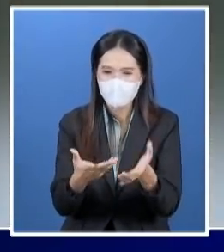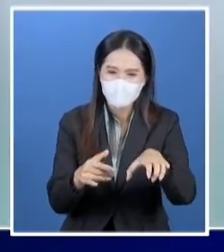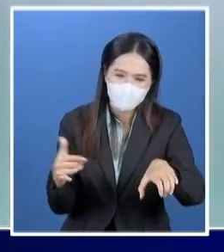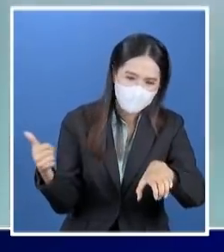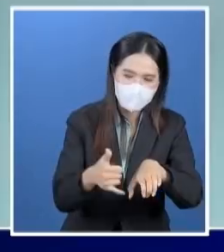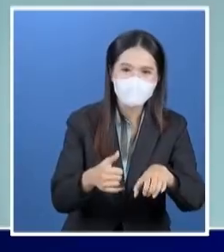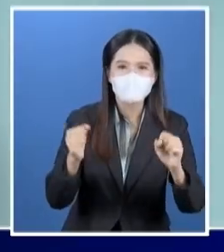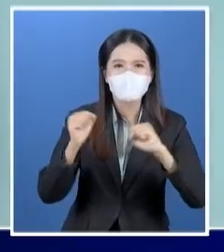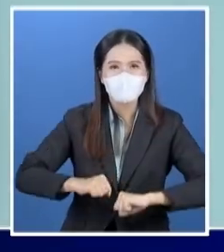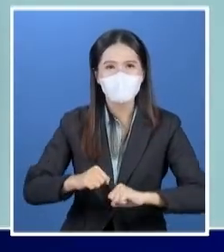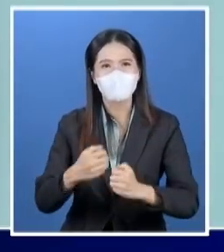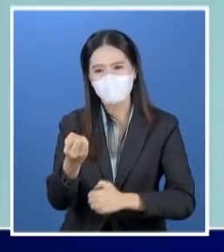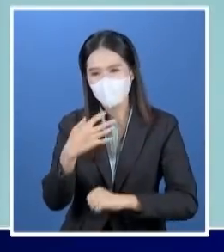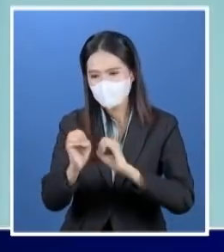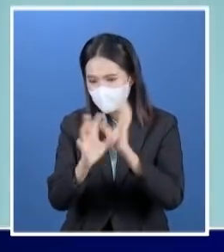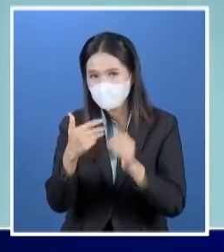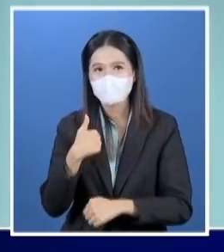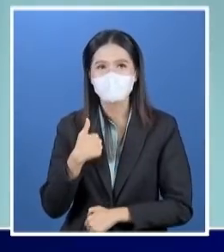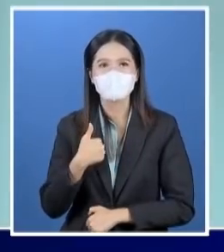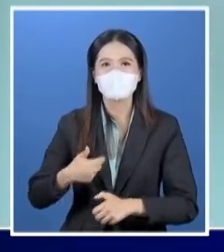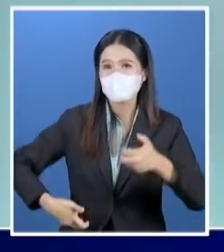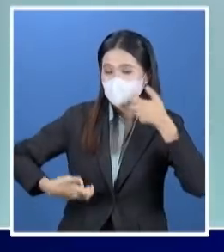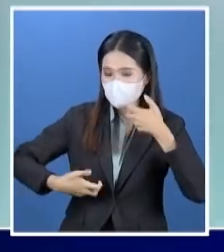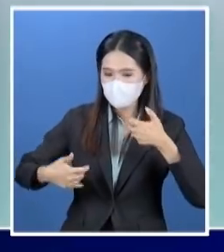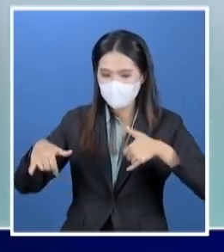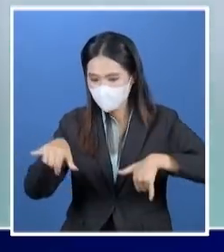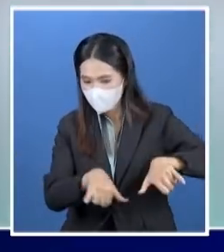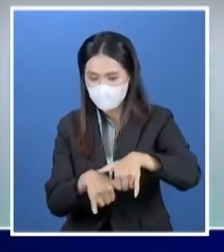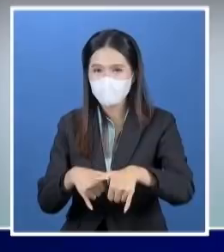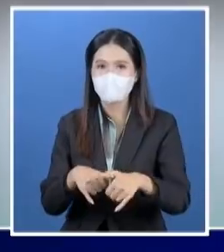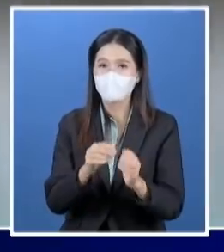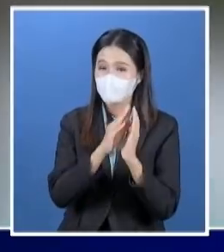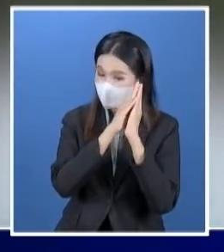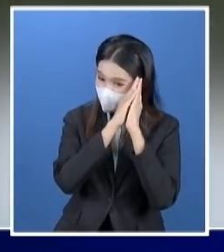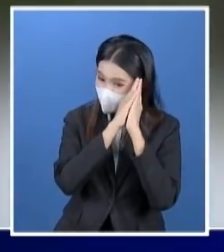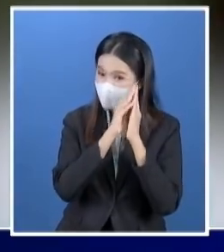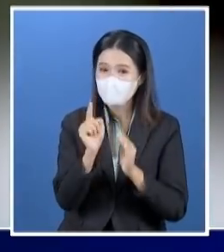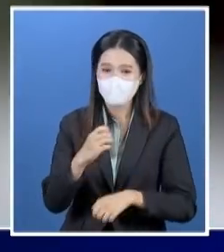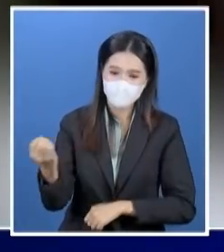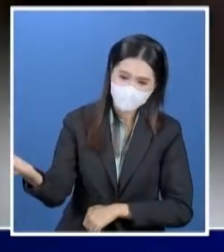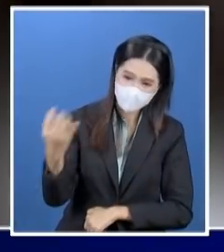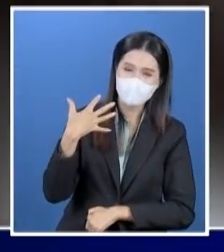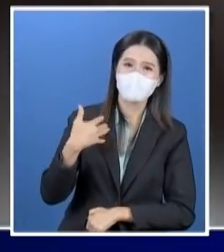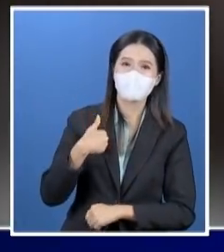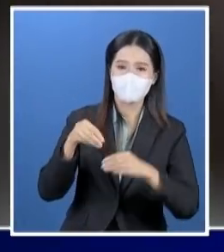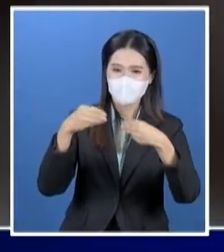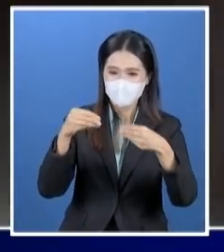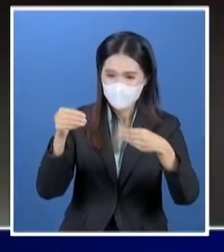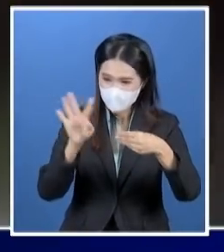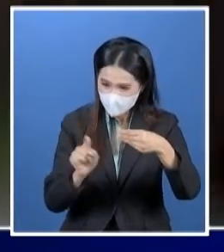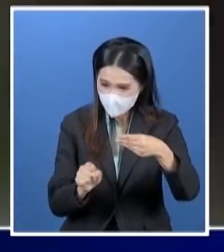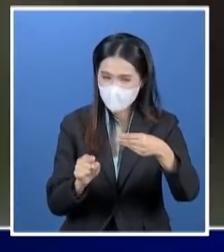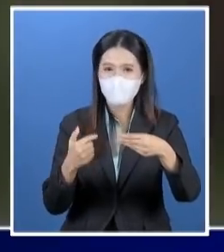กลงไม่ได้แจ้งรายละเอียดเอาไว้ให้ชัดเจน อันนี้ลิงมันลงอ่างใช่ไหมคะคุณผู้ชมนอนๆอยู่มีใครปาอะไรก็ไม่รู้กระจกร้